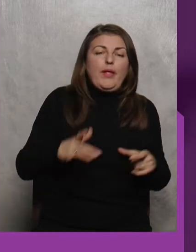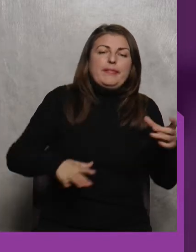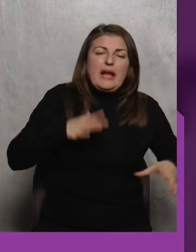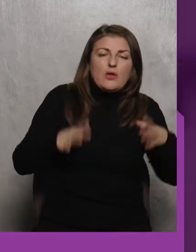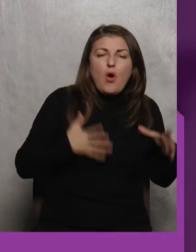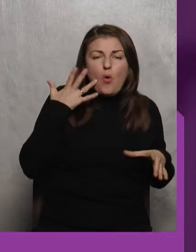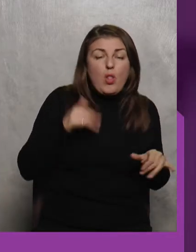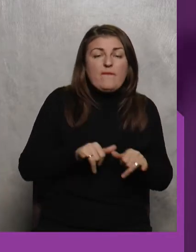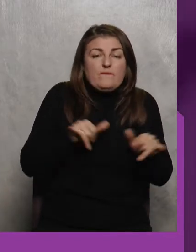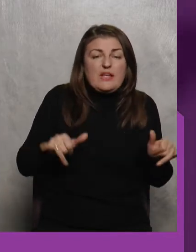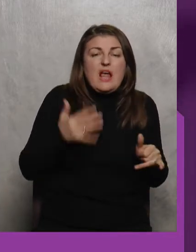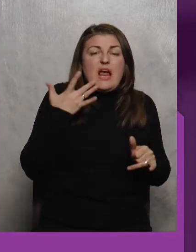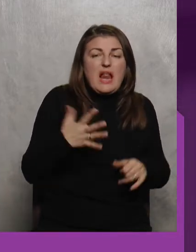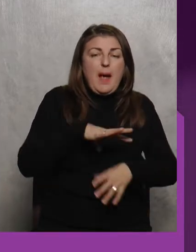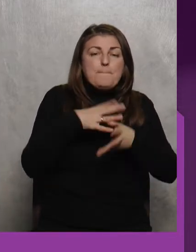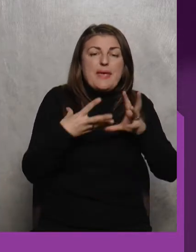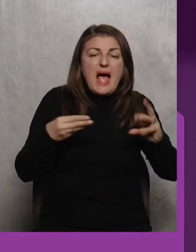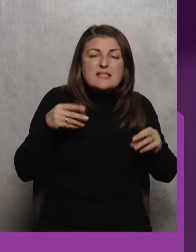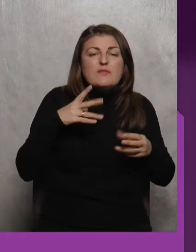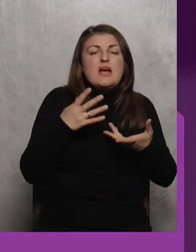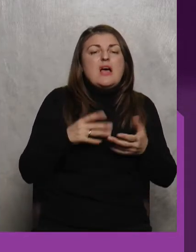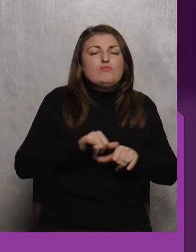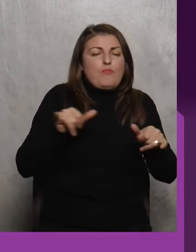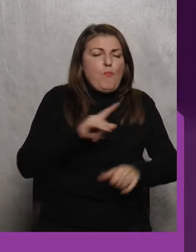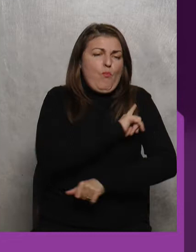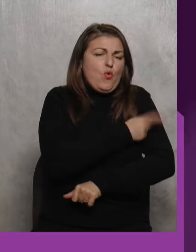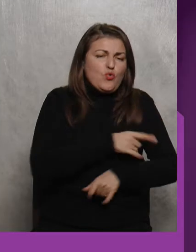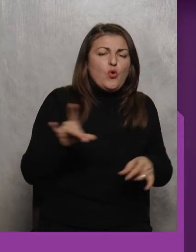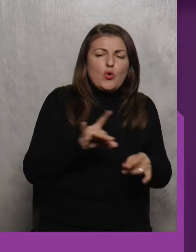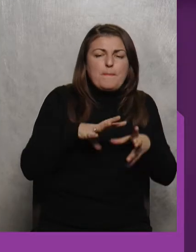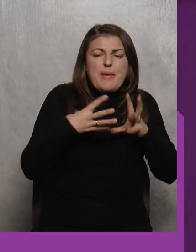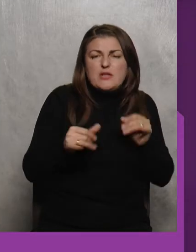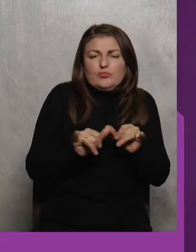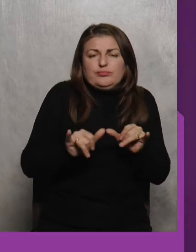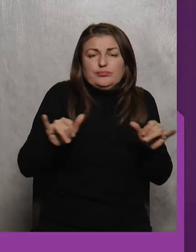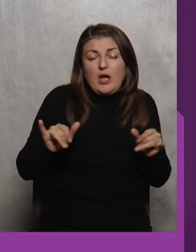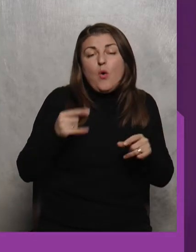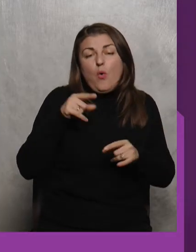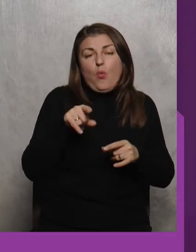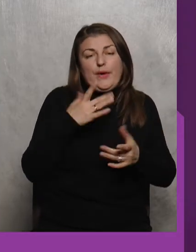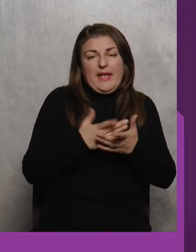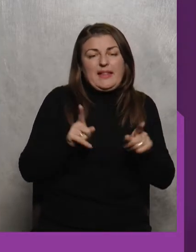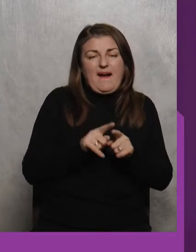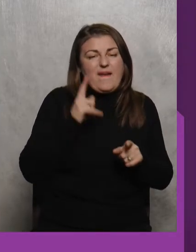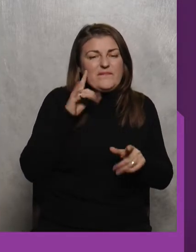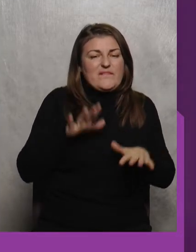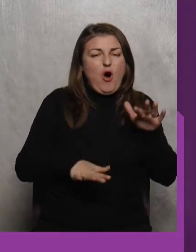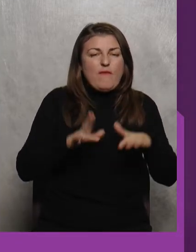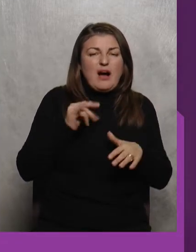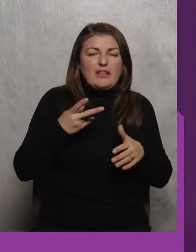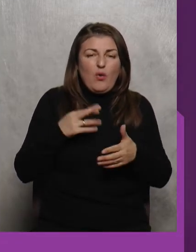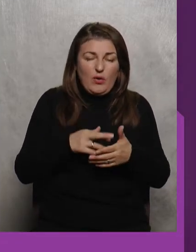тренується, коли збільшує кількість м'язів, коли збільшує потужність м'язів, розміри м'язів. Тому і є вагові категорії, да, звісно. І тому